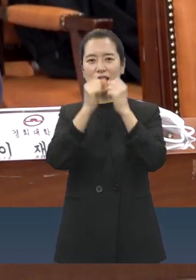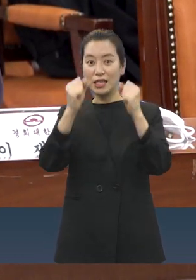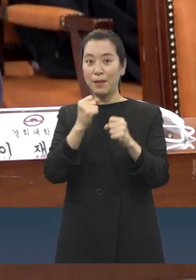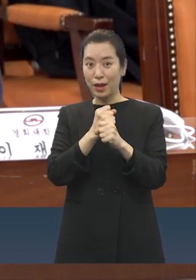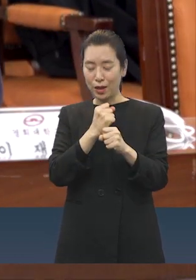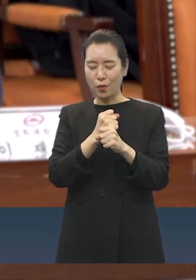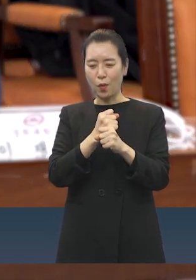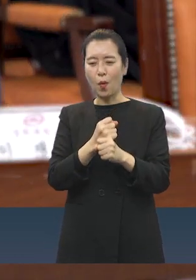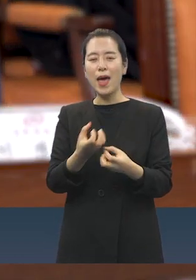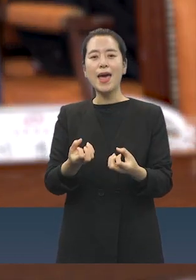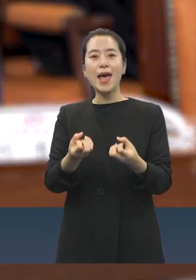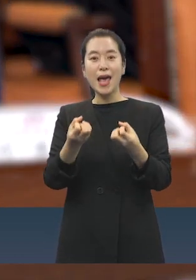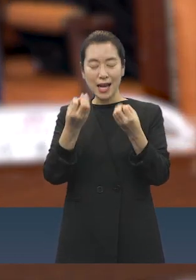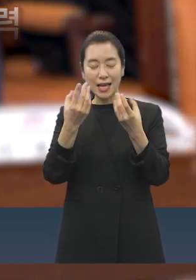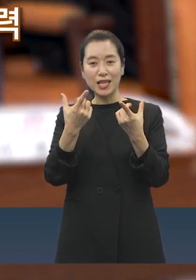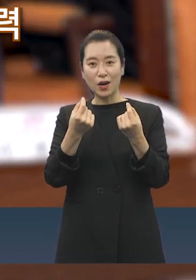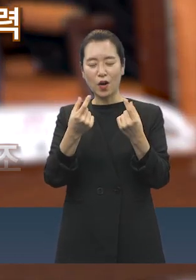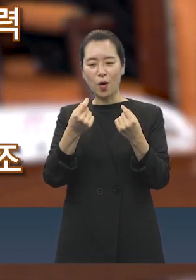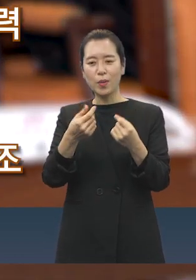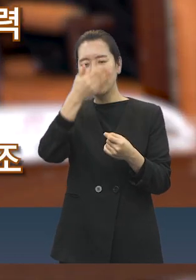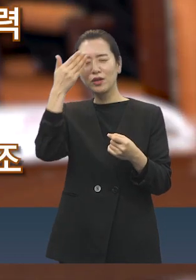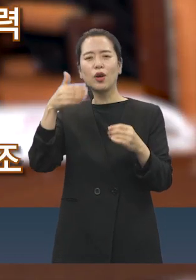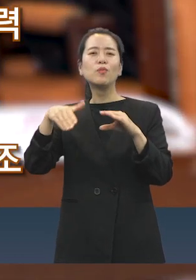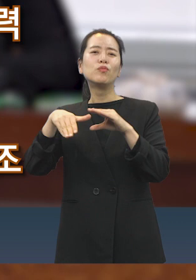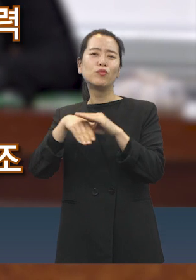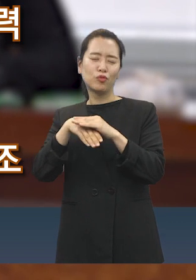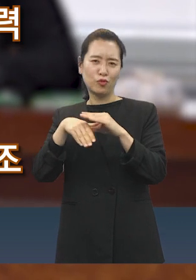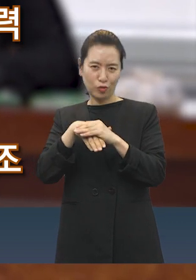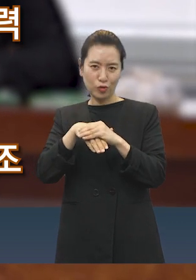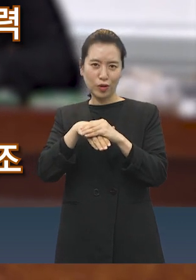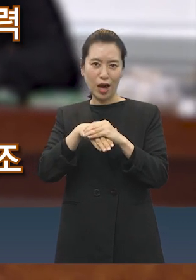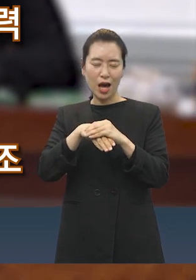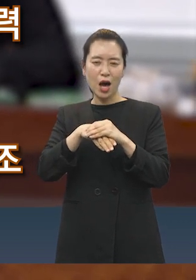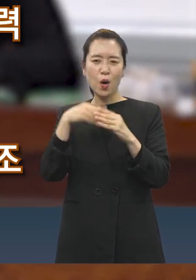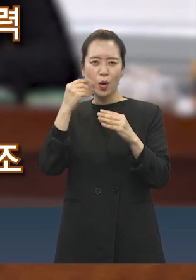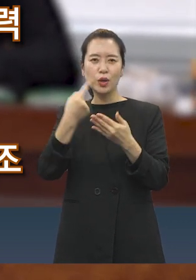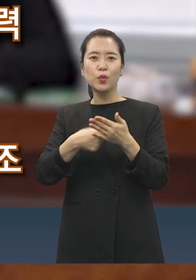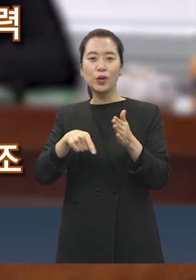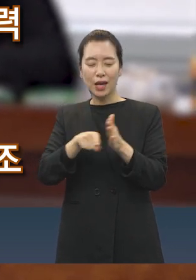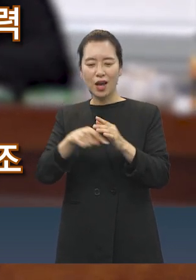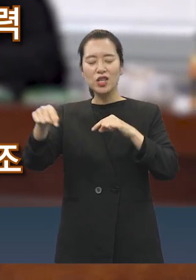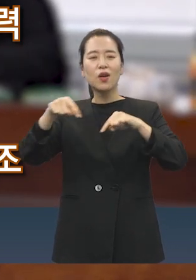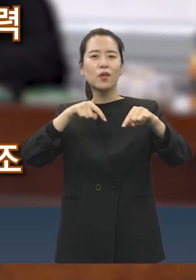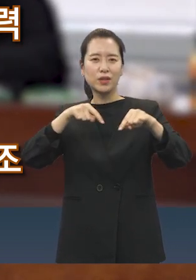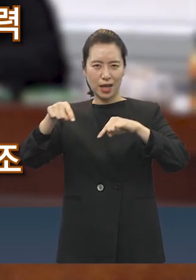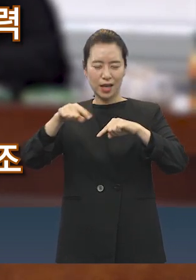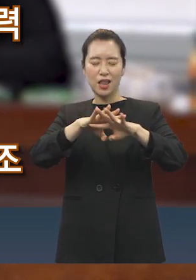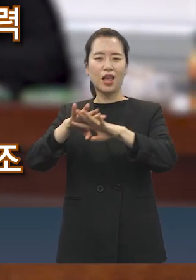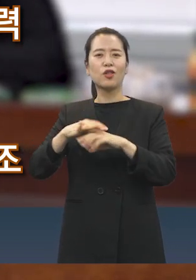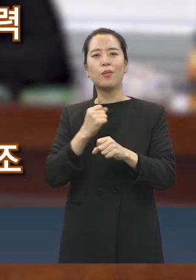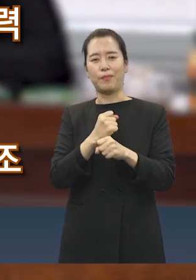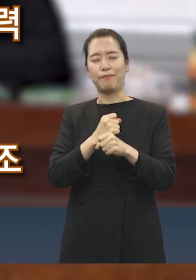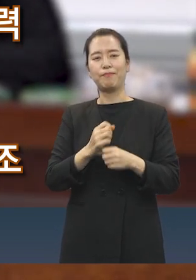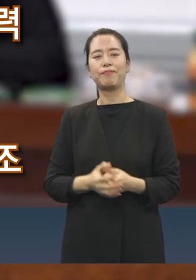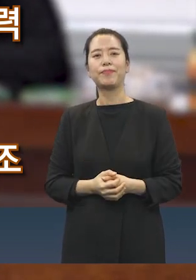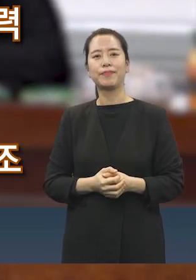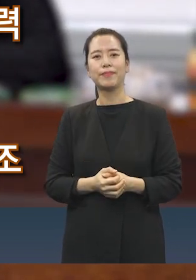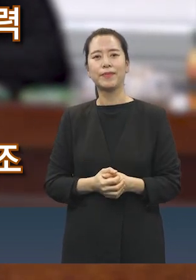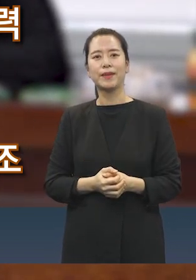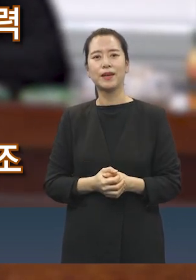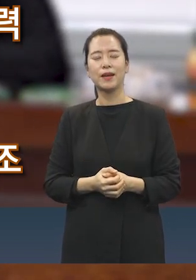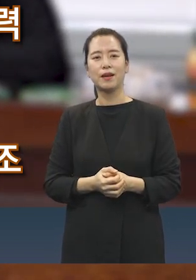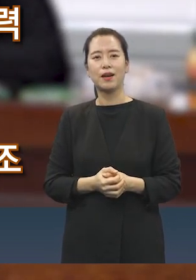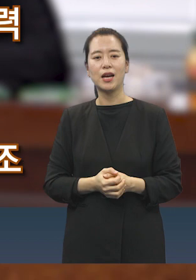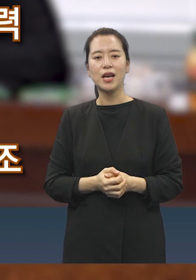위한 협력 체계 구축 각종 청년행사 기획 추진 등 청년문화 활성화를 위한 청년정책 네트워크